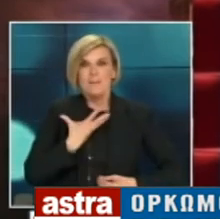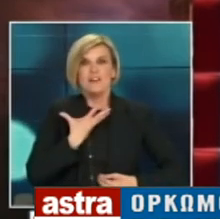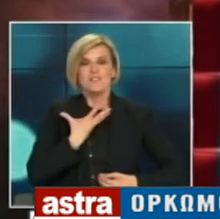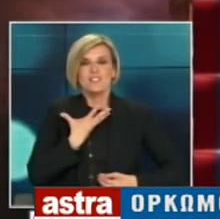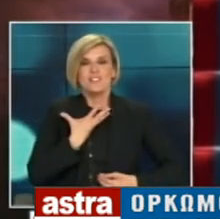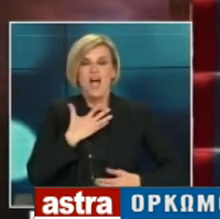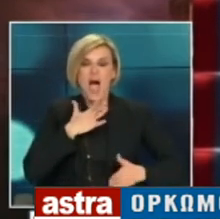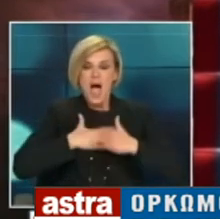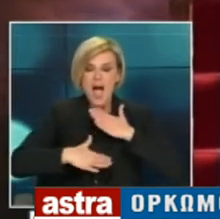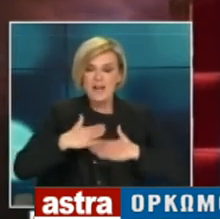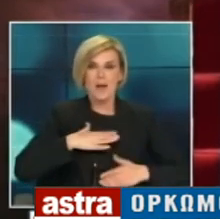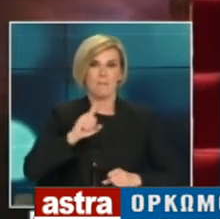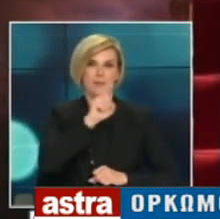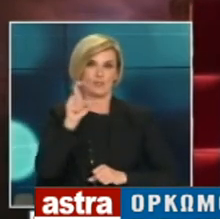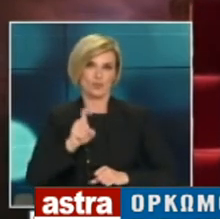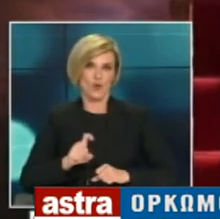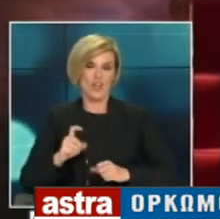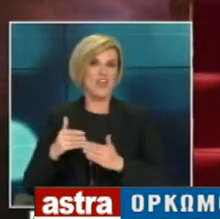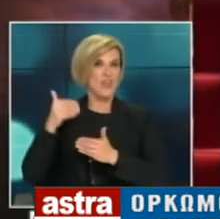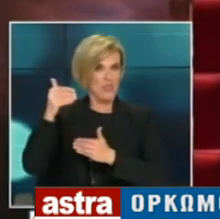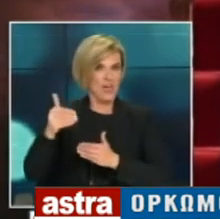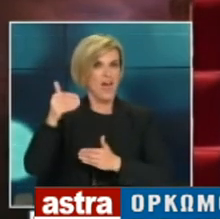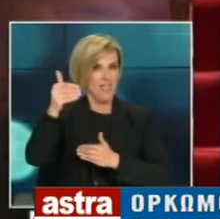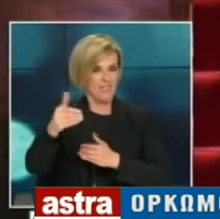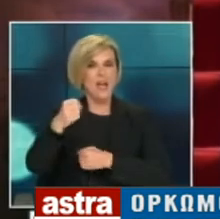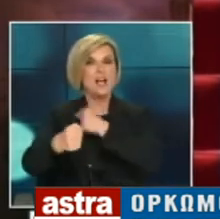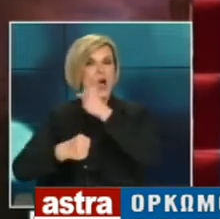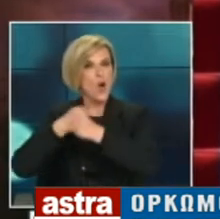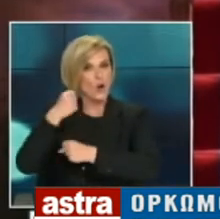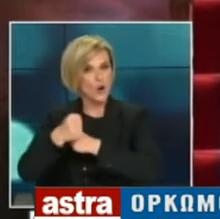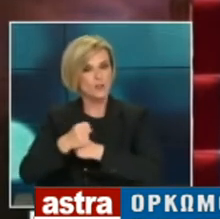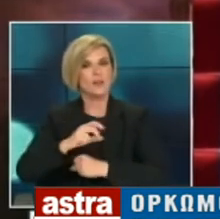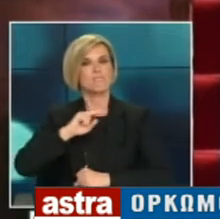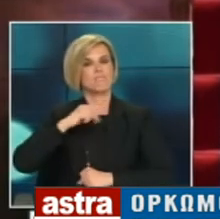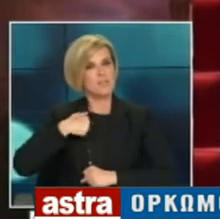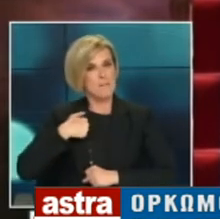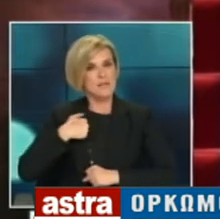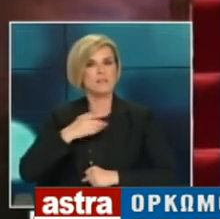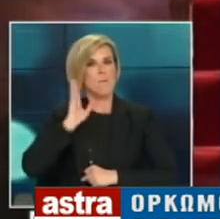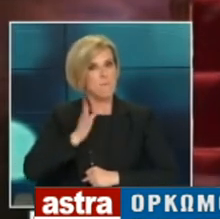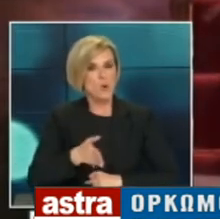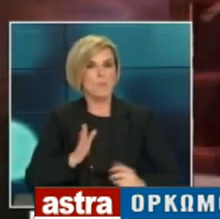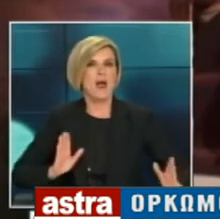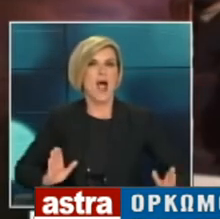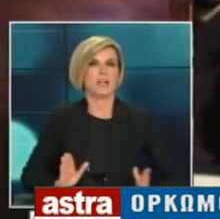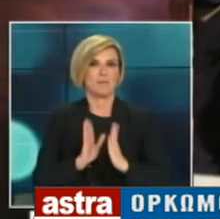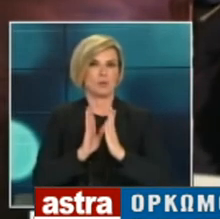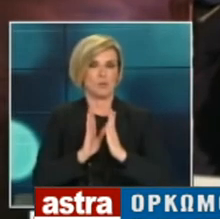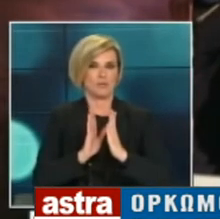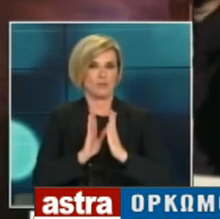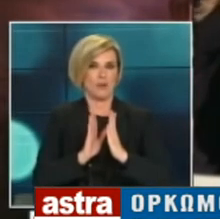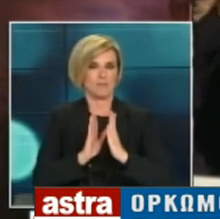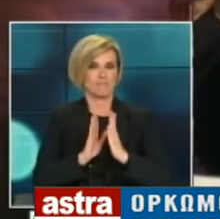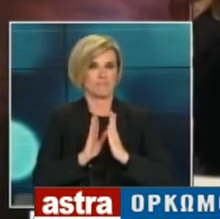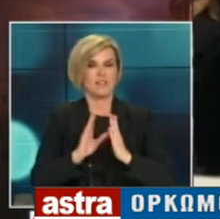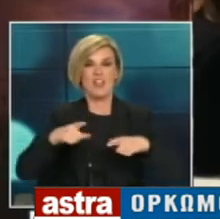ιστορία που θα μας πει ότι τα επόμενα έτη θα μπορέσουμε να απαντήσουμε στα κελέσματα της ιστορίας. Θα είναι αυτή μια χρυσή στιγμή, η